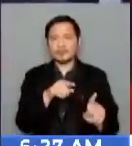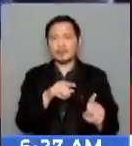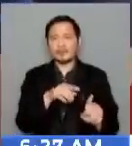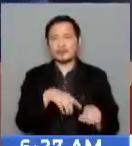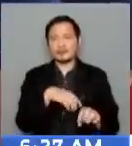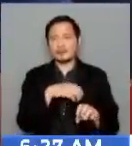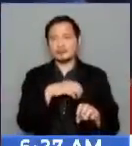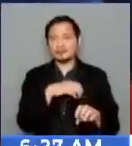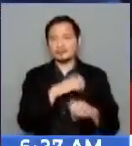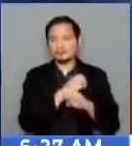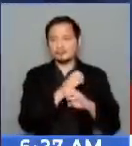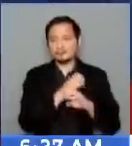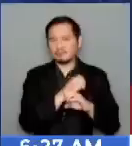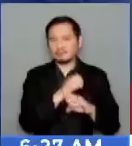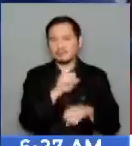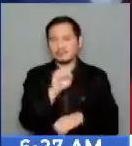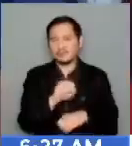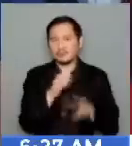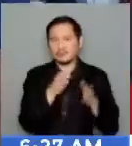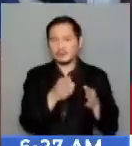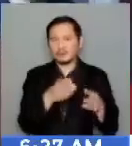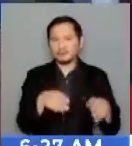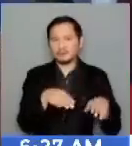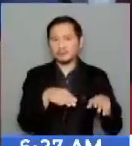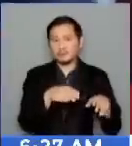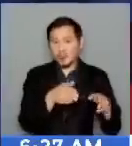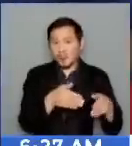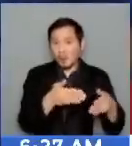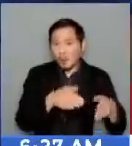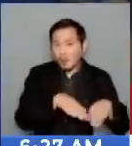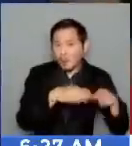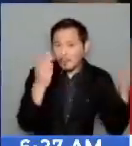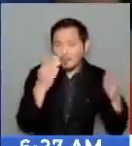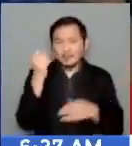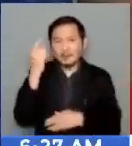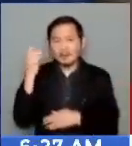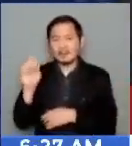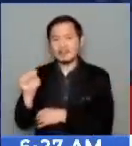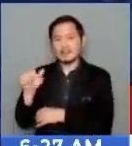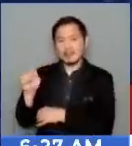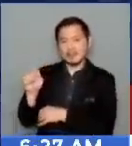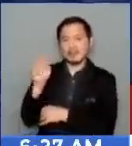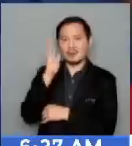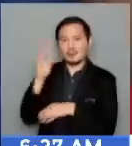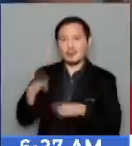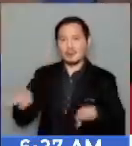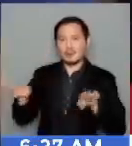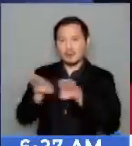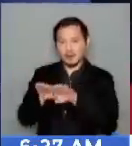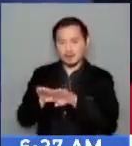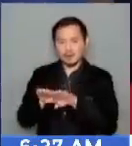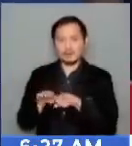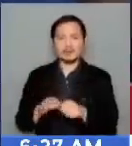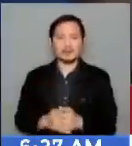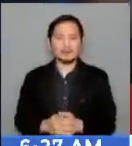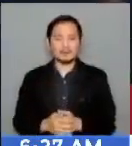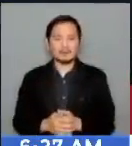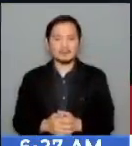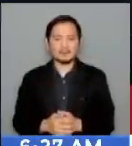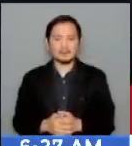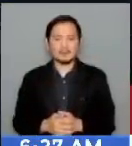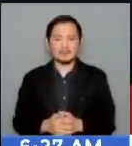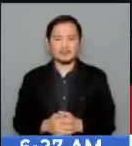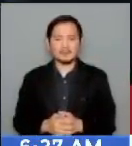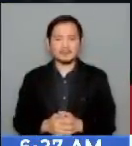nga po sa Sabado, itong boom flyover na ito southbound ay isasara na sa daloy ng trapiko. At yung tinutukoy ni